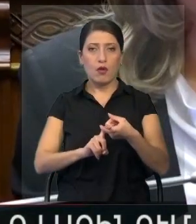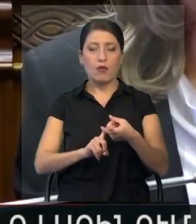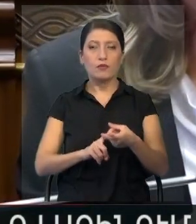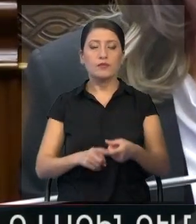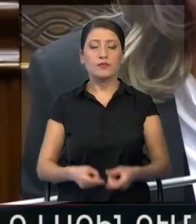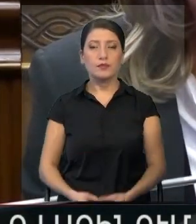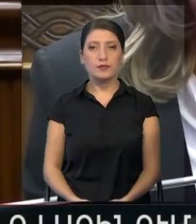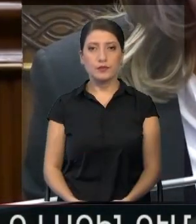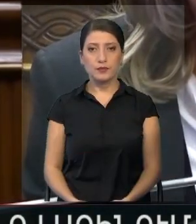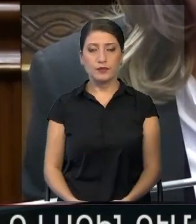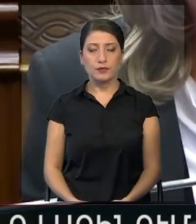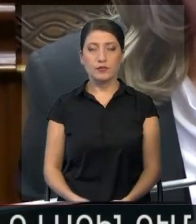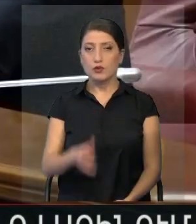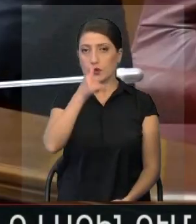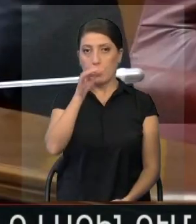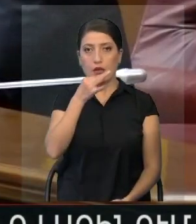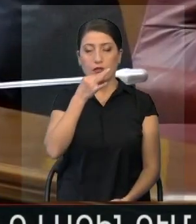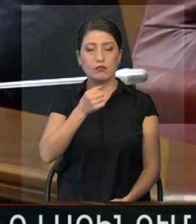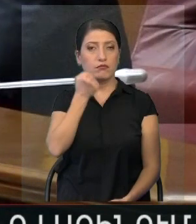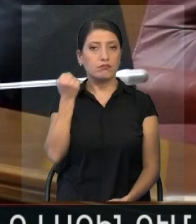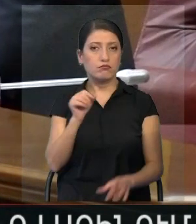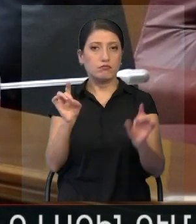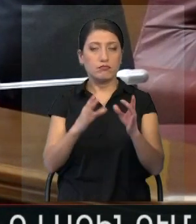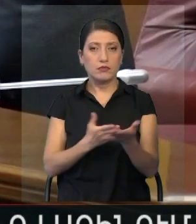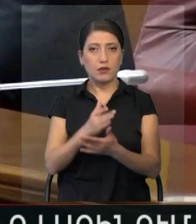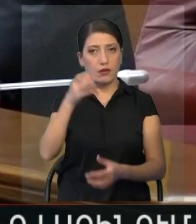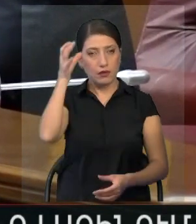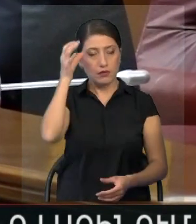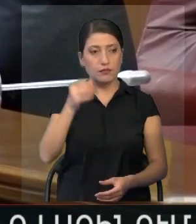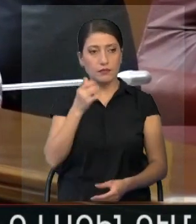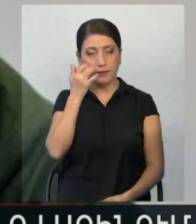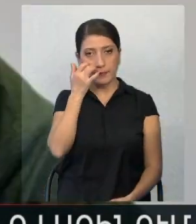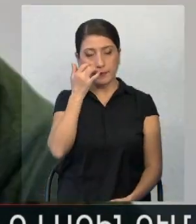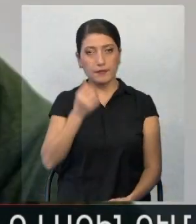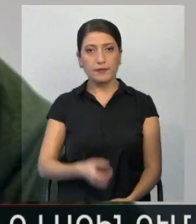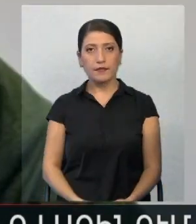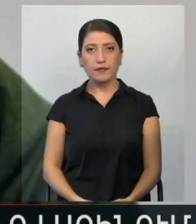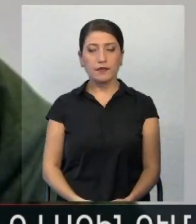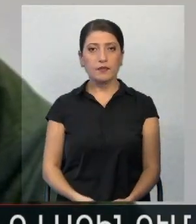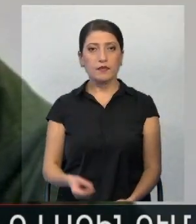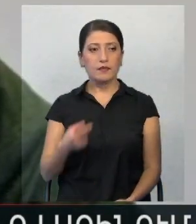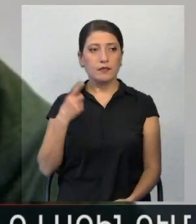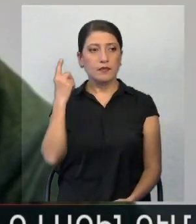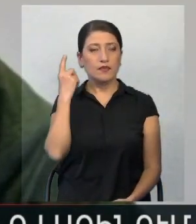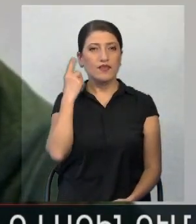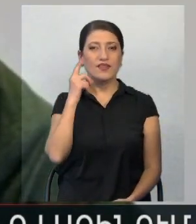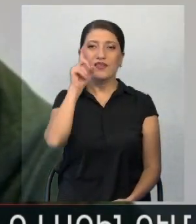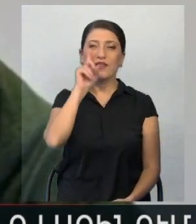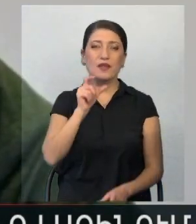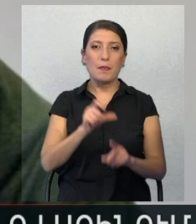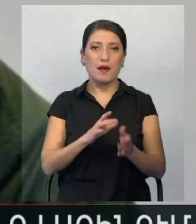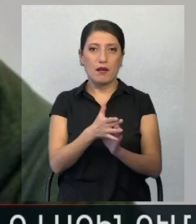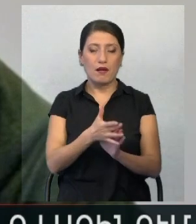ասելով։ Չեն էլ կարող ասել, պնդում է քաղաքագետը։ Ընդհանրապես ականջը հաջող բարակույտ է։